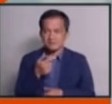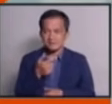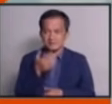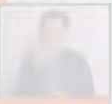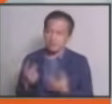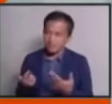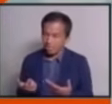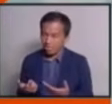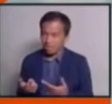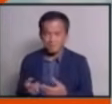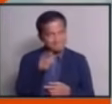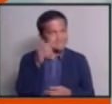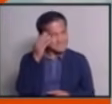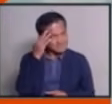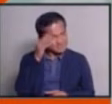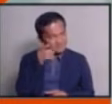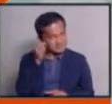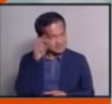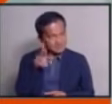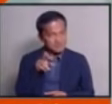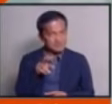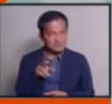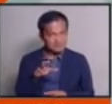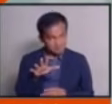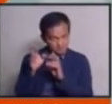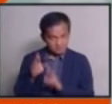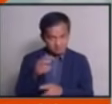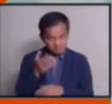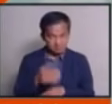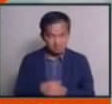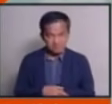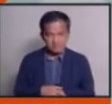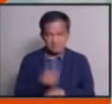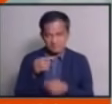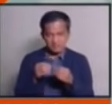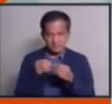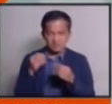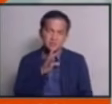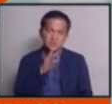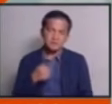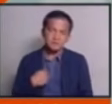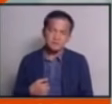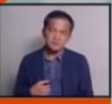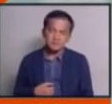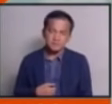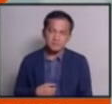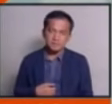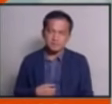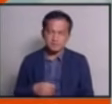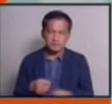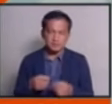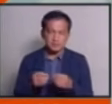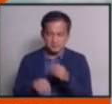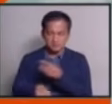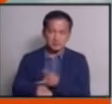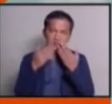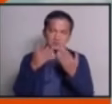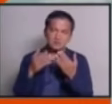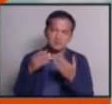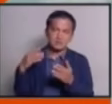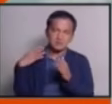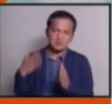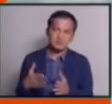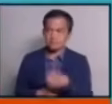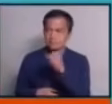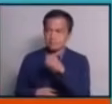ano? Alam niyo, sir, so mawalang gala na po sa inyo, chairman. Nagsayang lang po ako ng laway ko. Nagsayang lang po ako ng oras ko. Salamat po, chairman.